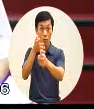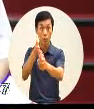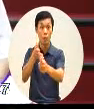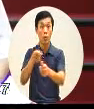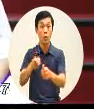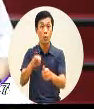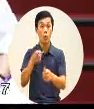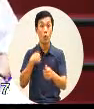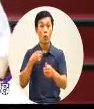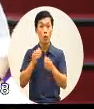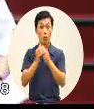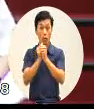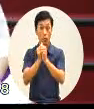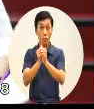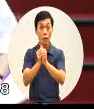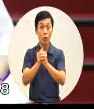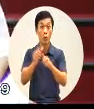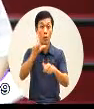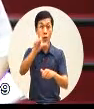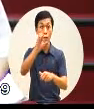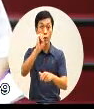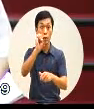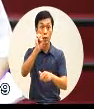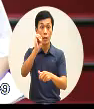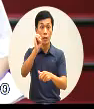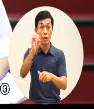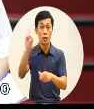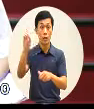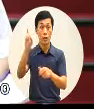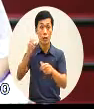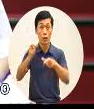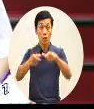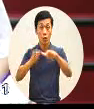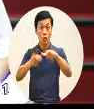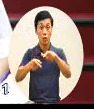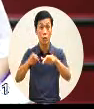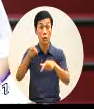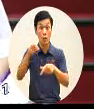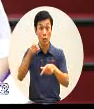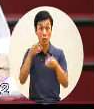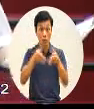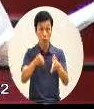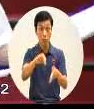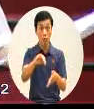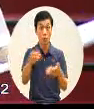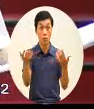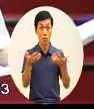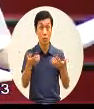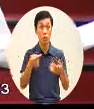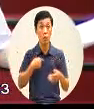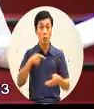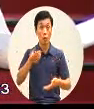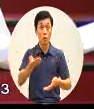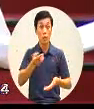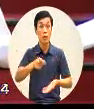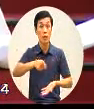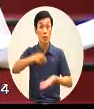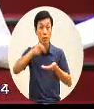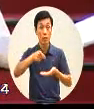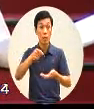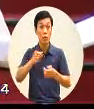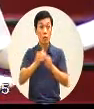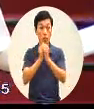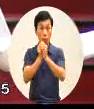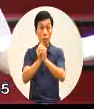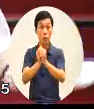有要拜托 LED 灯的厂商无？哦，我相信这部分者，我要讲的者就是我无在拜托，